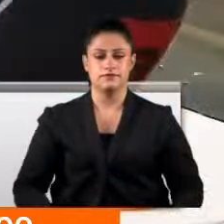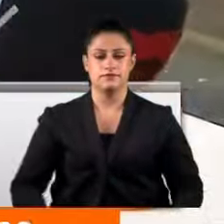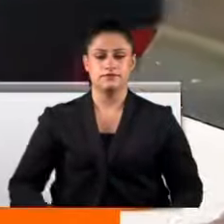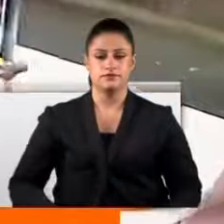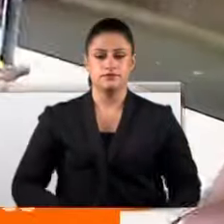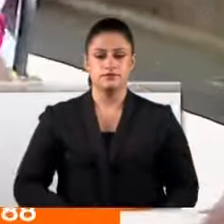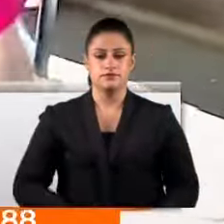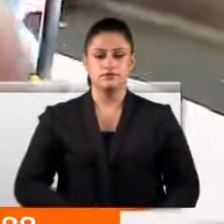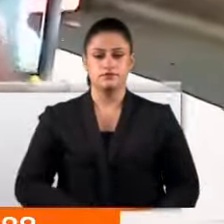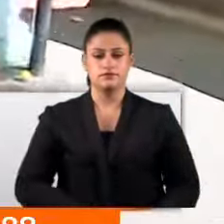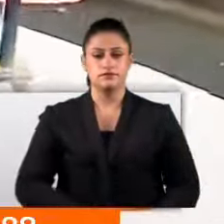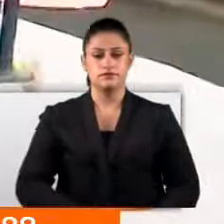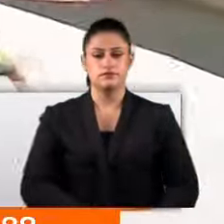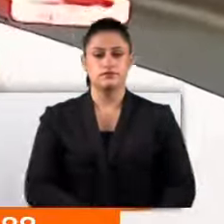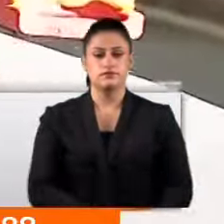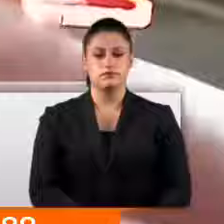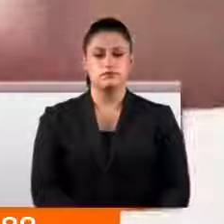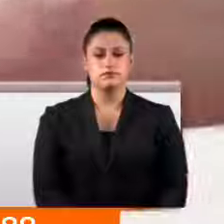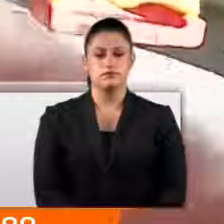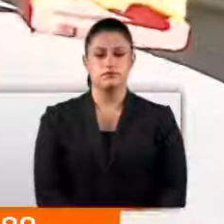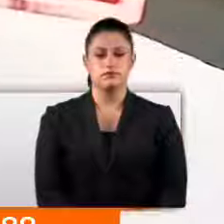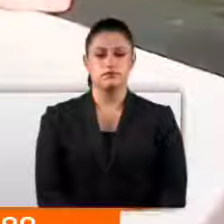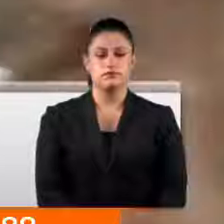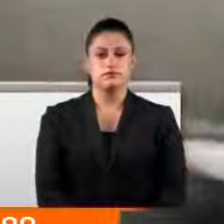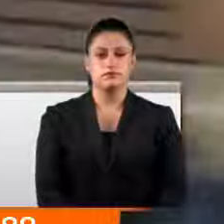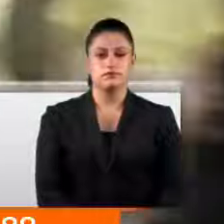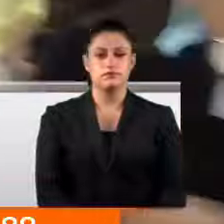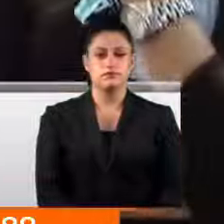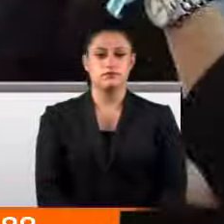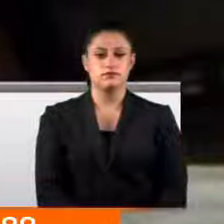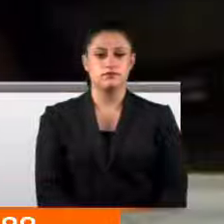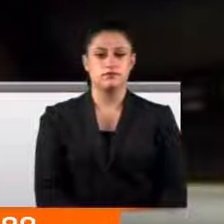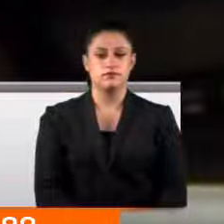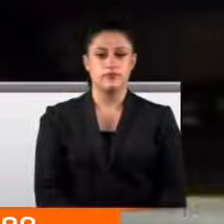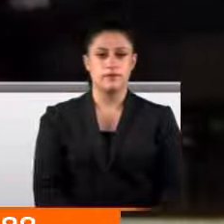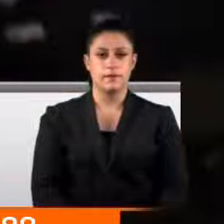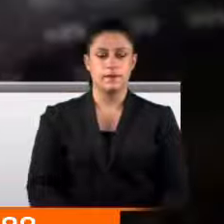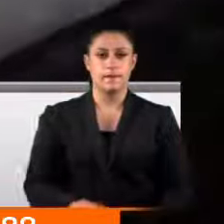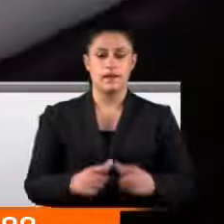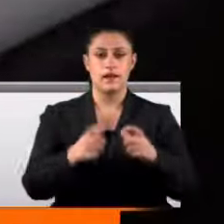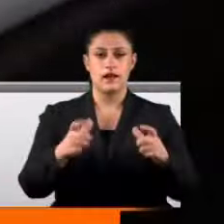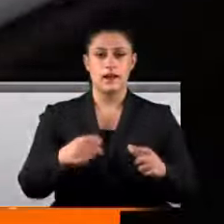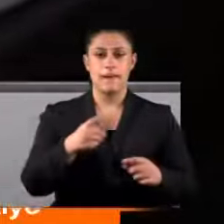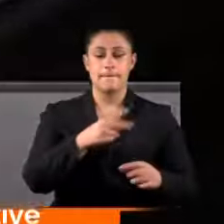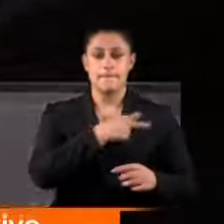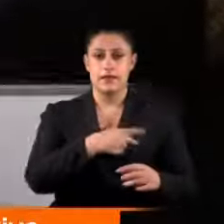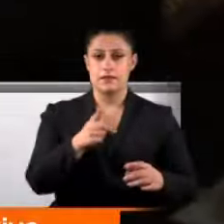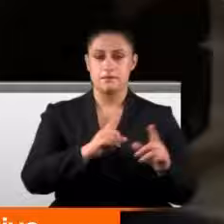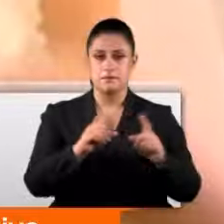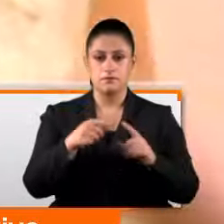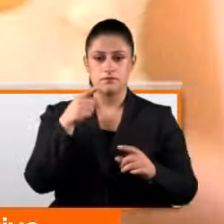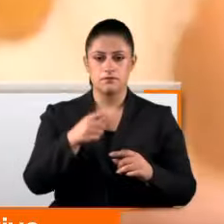Kim aldı takıları? Takılar hanım aldı. Arkadaki hanım görüyor musunuz? Yerel mahkeme çifti boşadı.